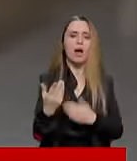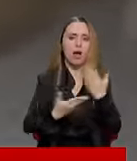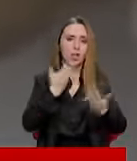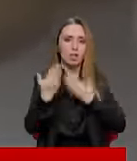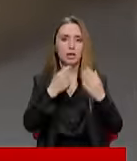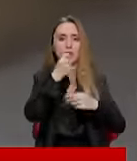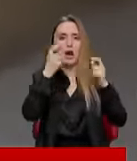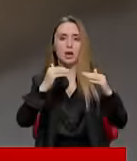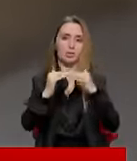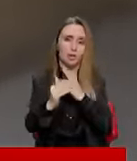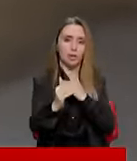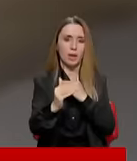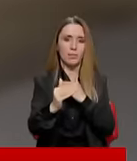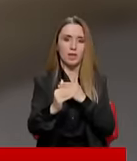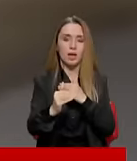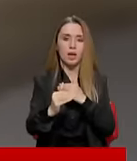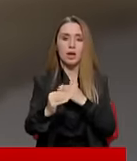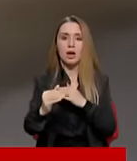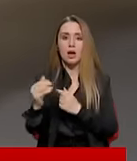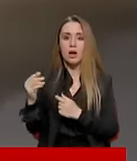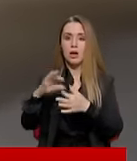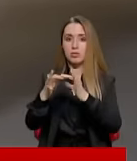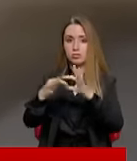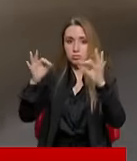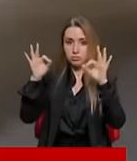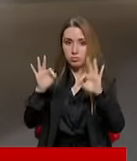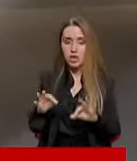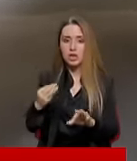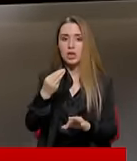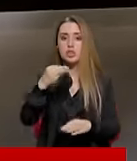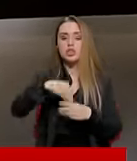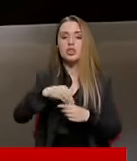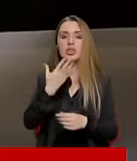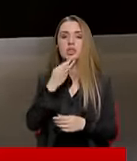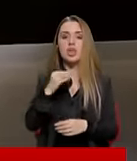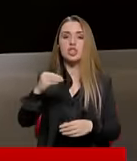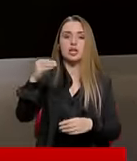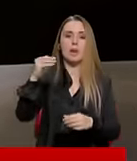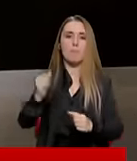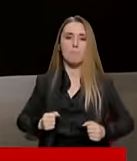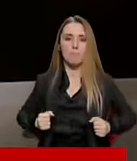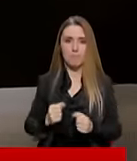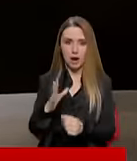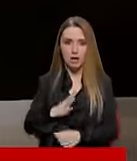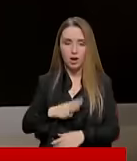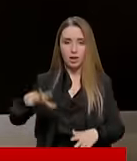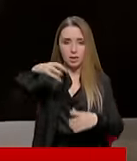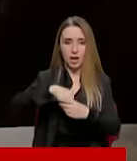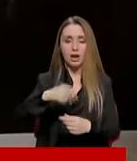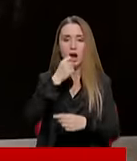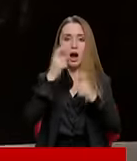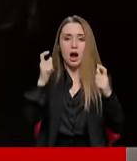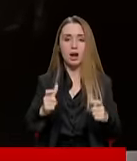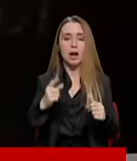edebilirim ankaralılara gardan başlayarak içine gençlik parkını da e almak suretiyle Eee Ankara